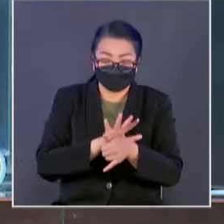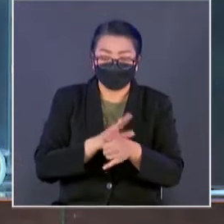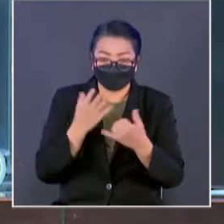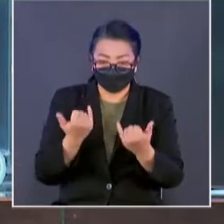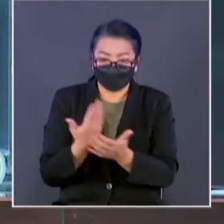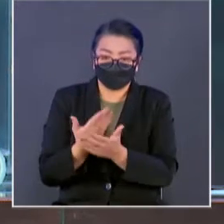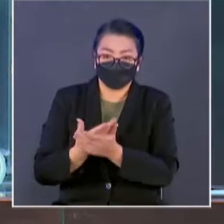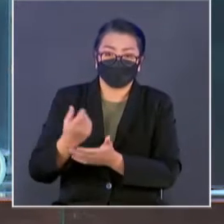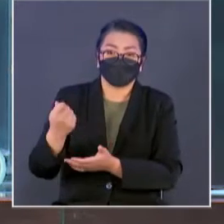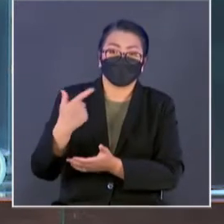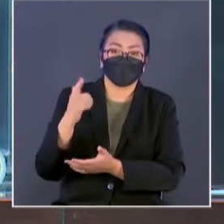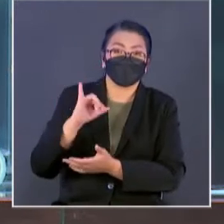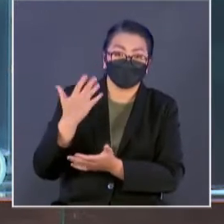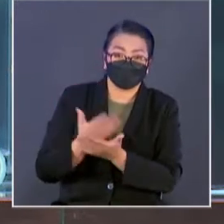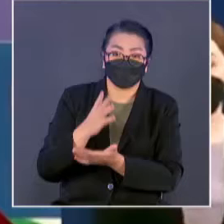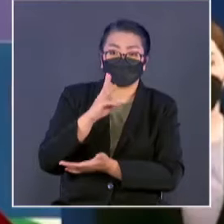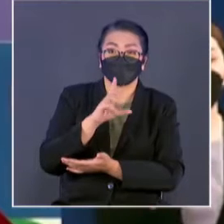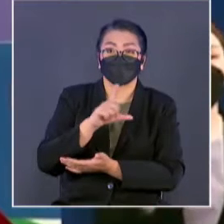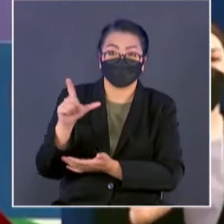ตั้งจ่ายงบประมาณไว้แล้วค่ะ